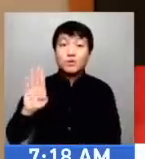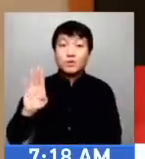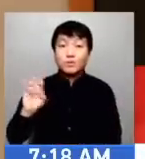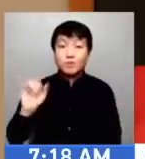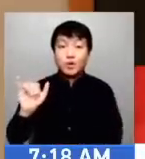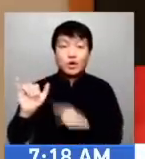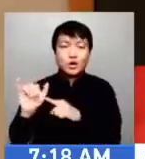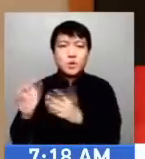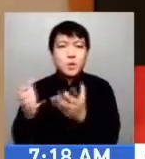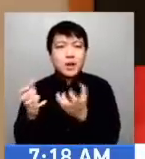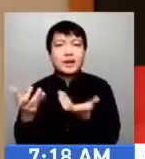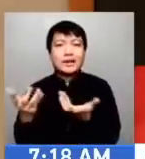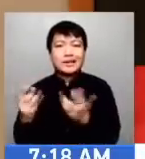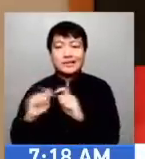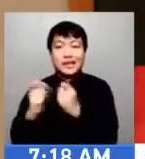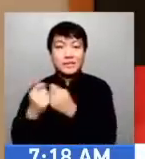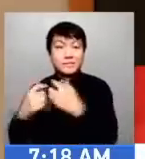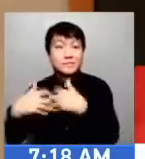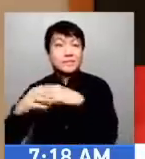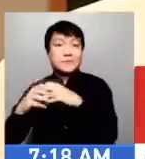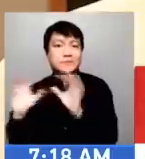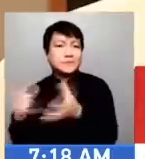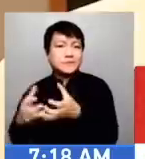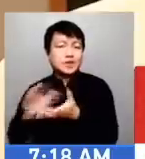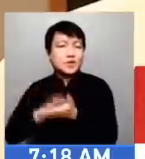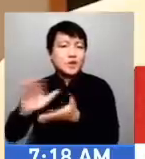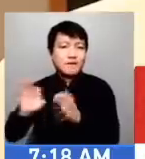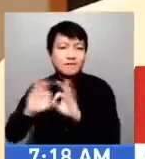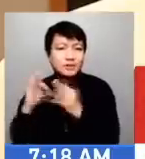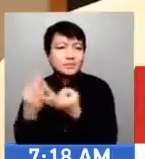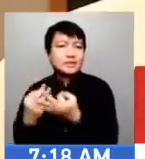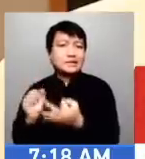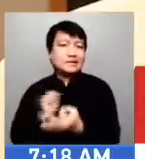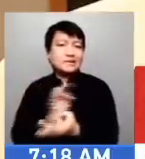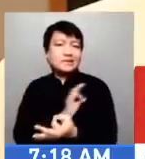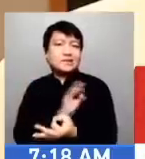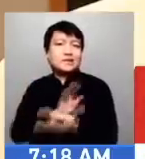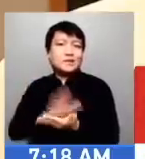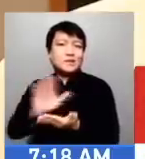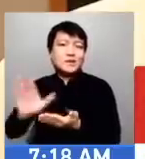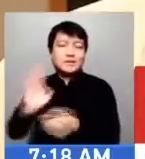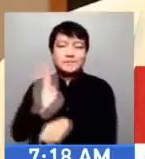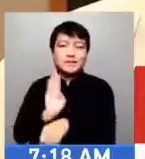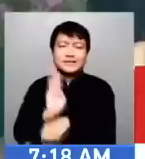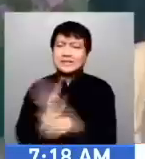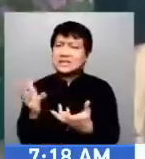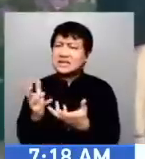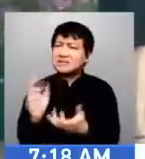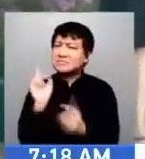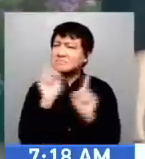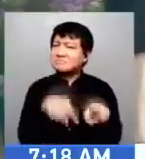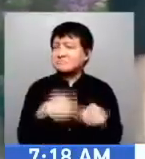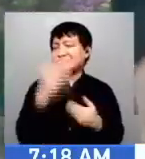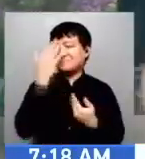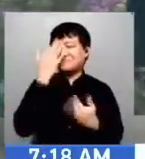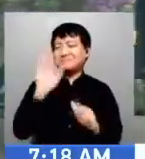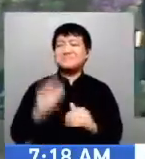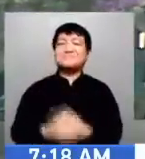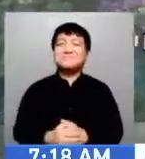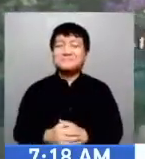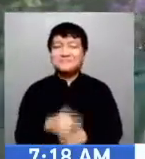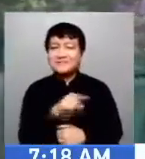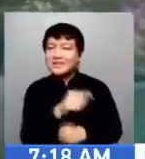building kasama ang kanyang pamilya at staff sa kanyang negosyo. Saan pupunta, Mare? Hindi ko pa rin alam eh. Ay. Baka nga